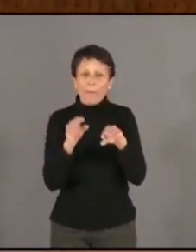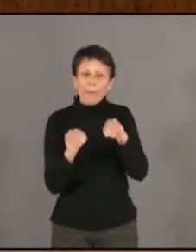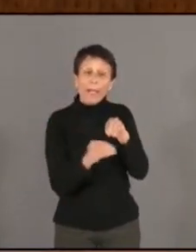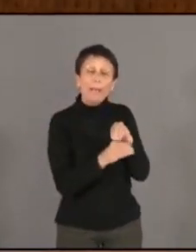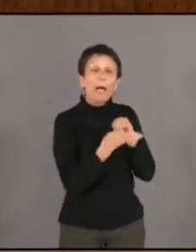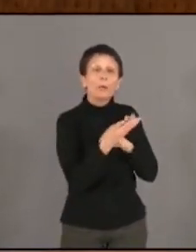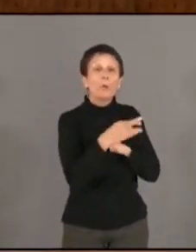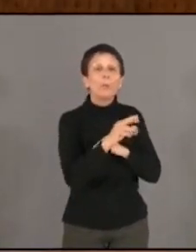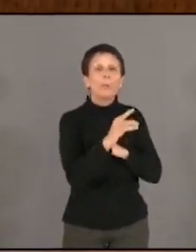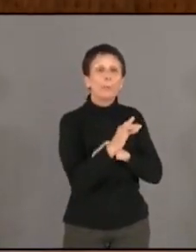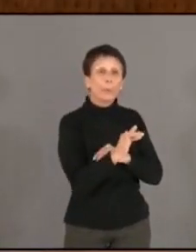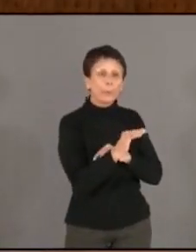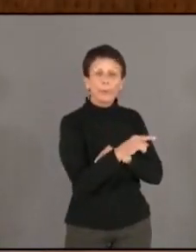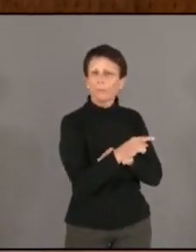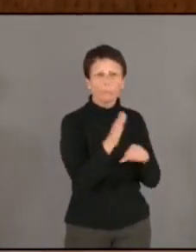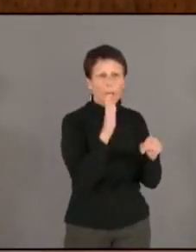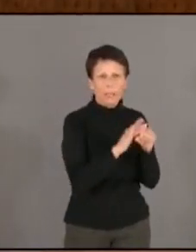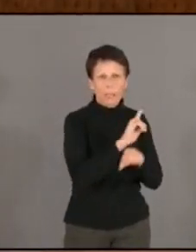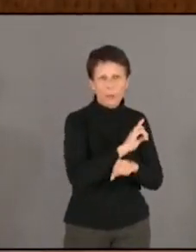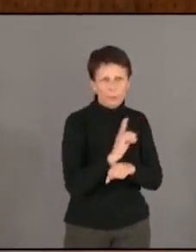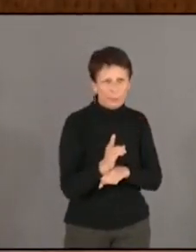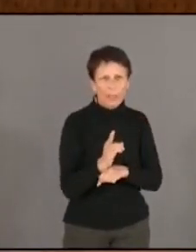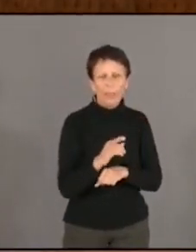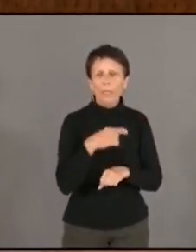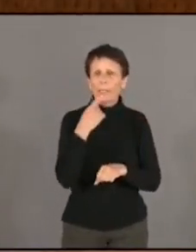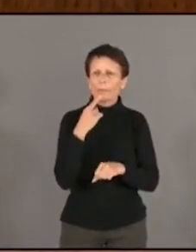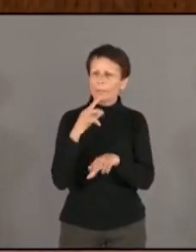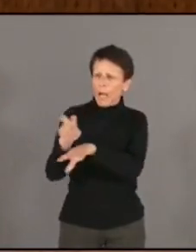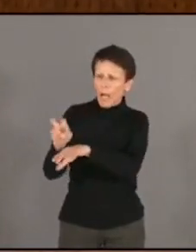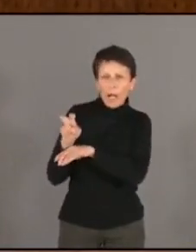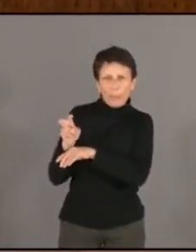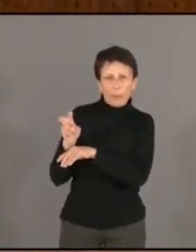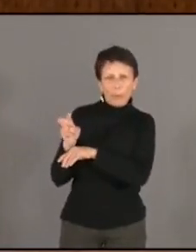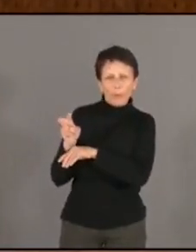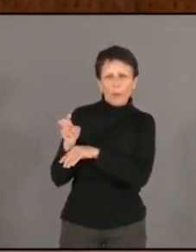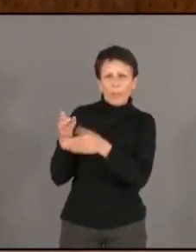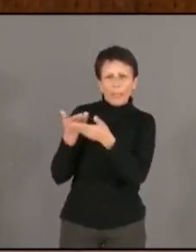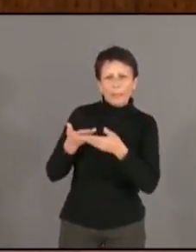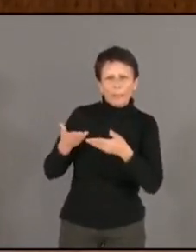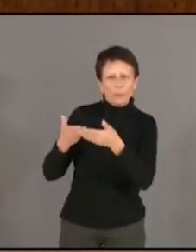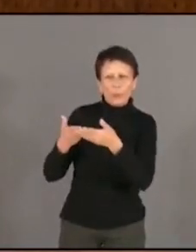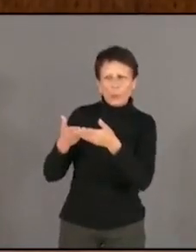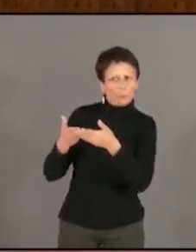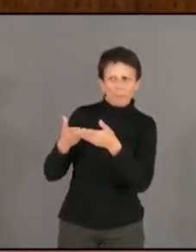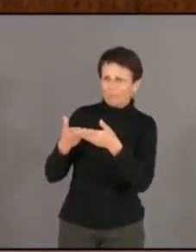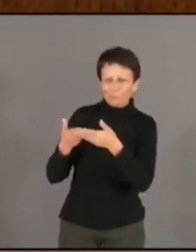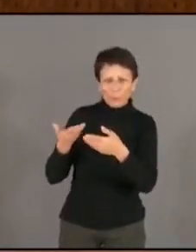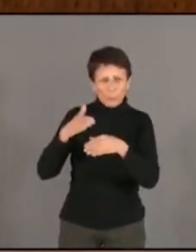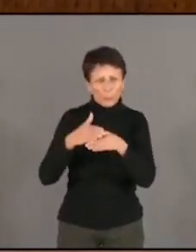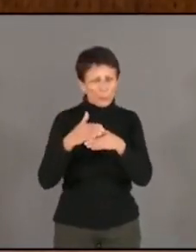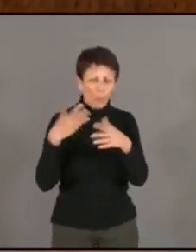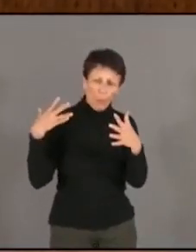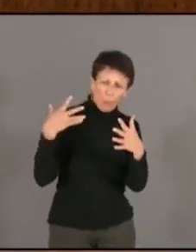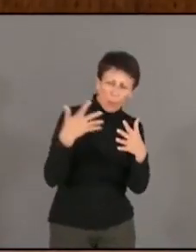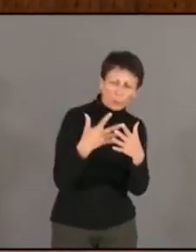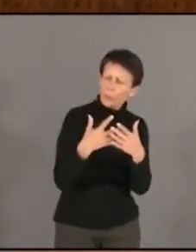pas suffisant. Le fait de souhaiter emprunter des produits structurés dans une conjoncture particulièrement incertaine où des hausses de taux